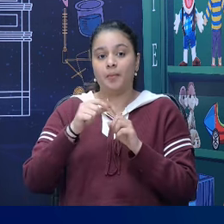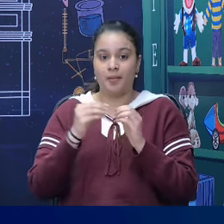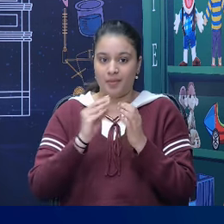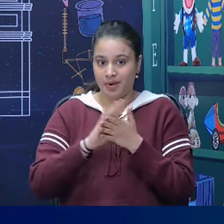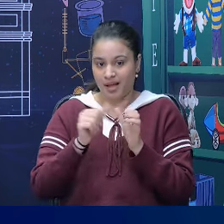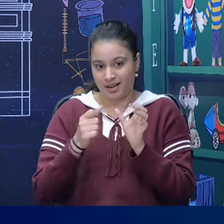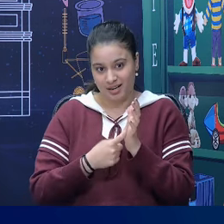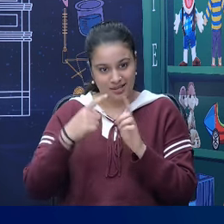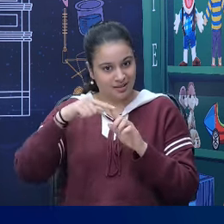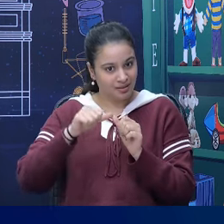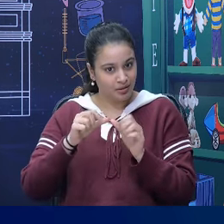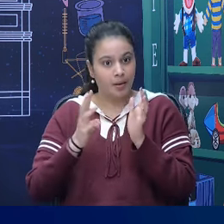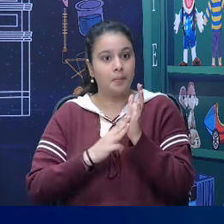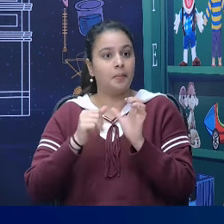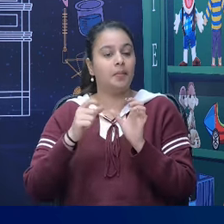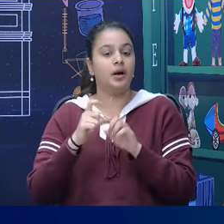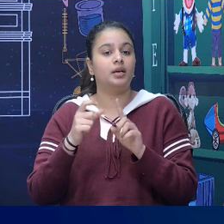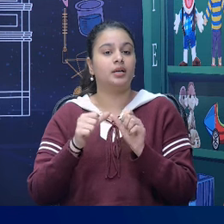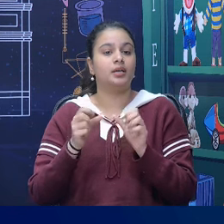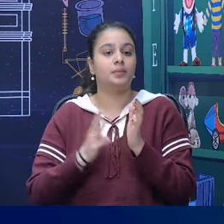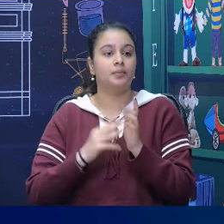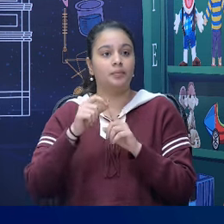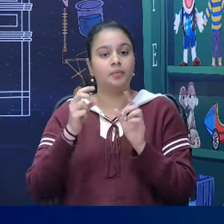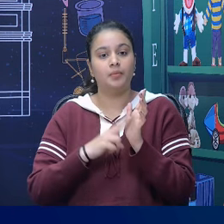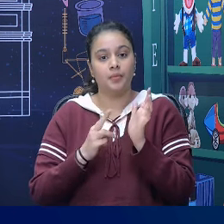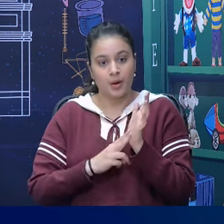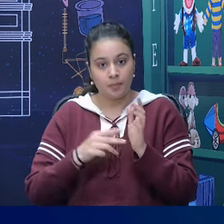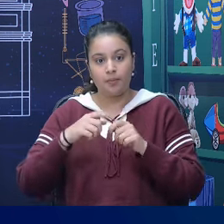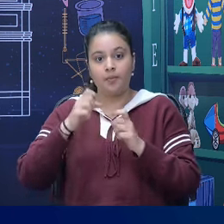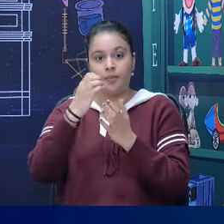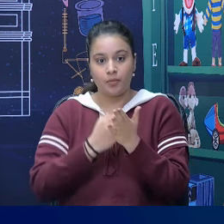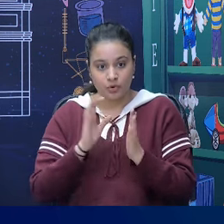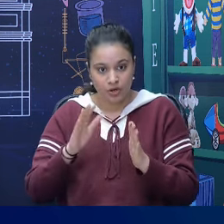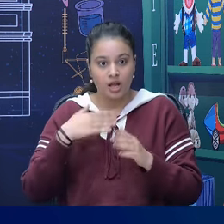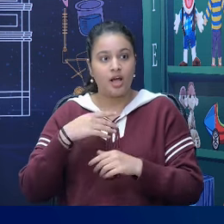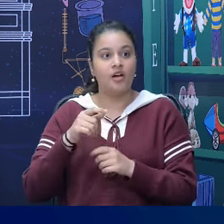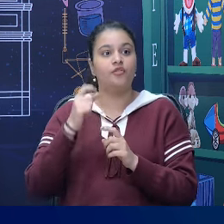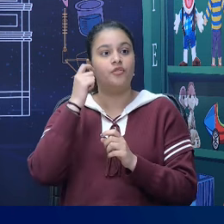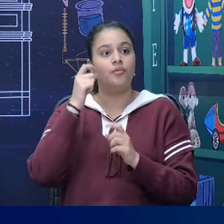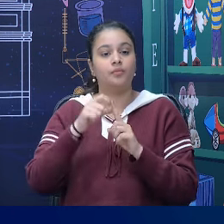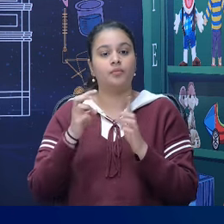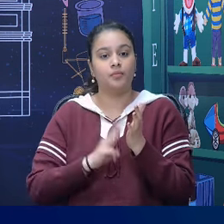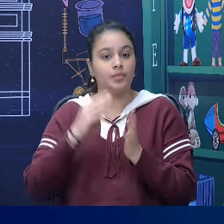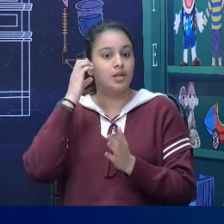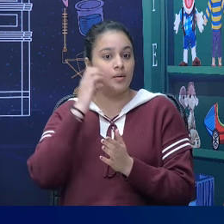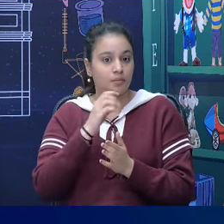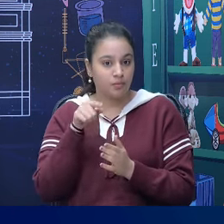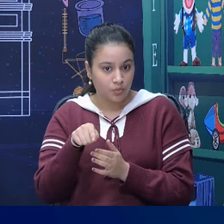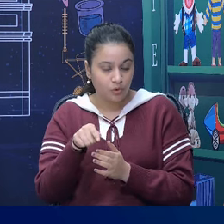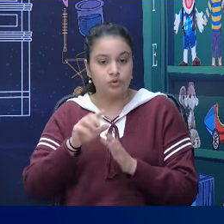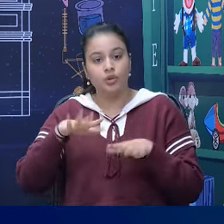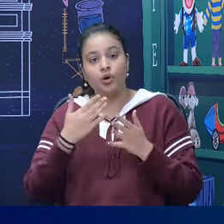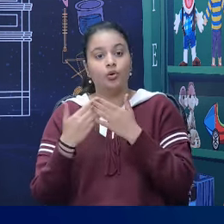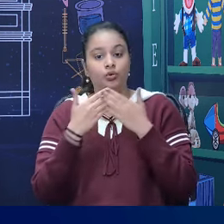आयोजित होगा लोकप्रिय कार्यक्रम जिसका नाम है परीक्षा पर चर्चा जिसमें माननीय प्रधान मंत्री श्री नरेंद्र मोदी जी स्कूली छात्रों